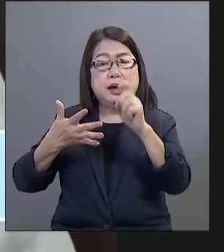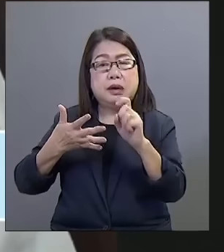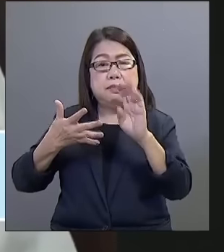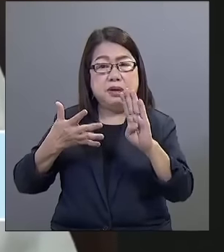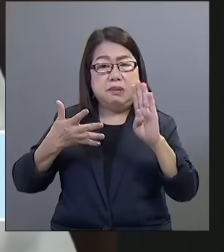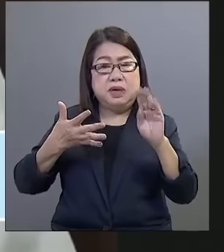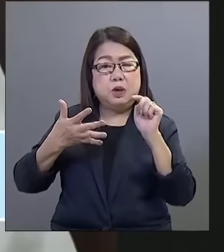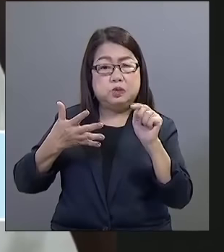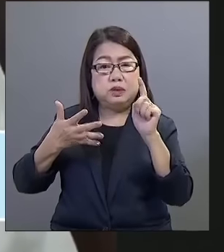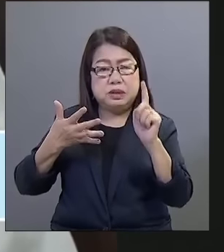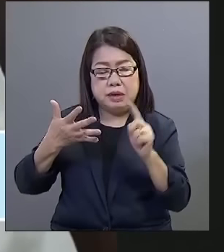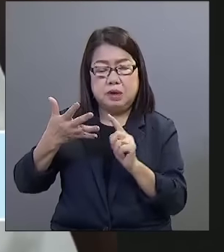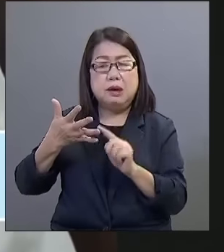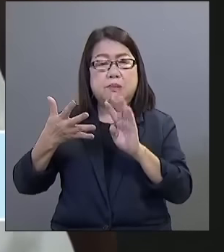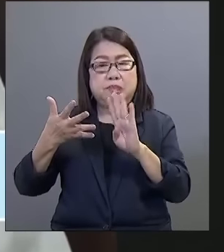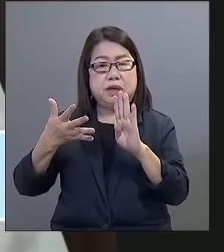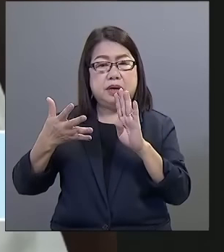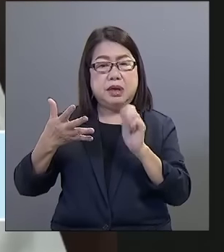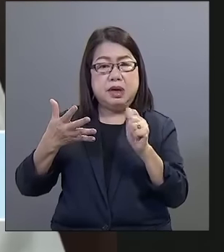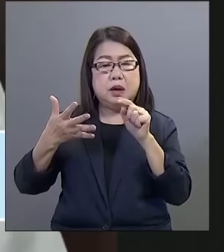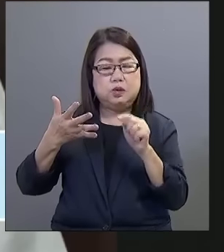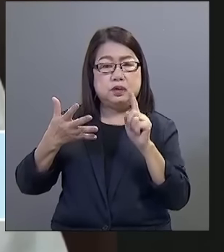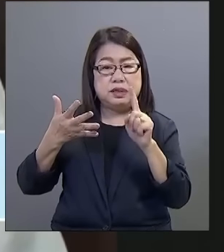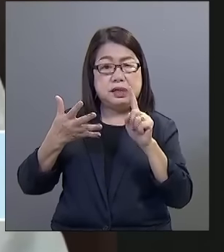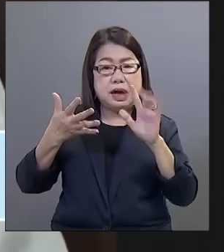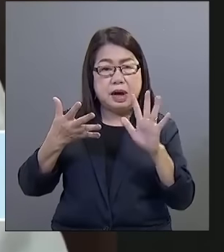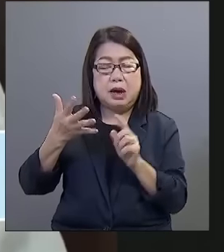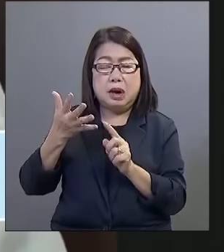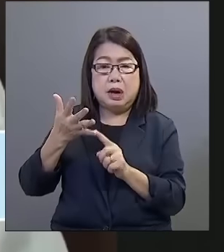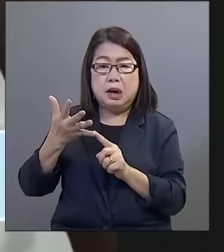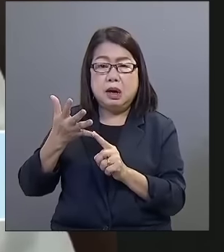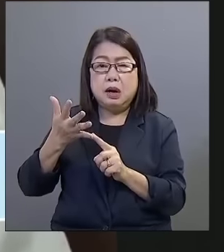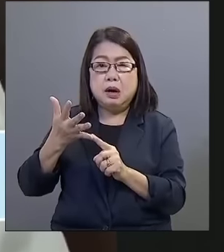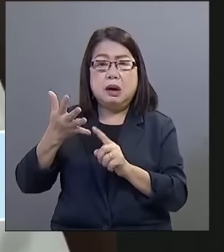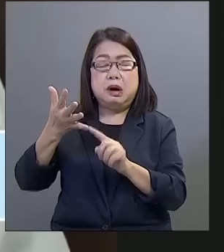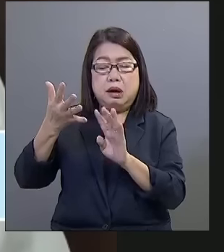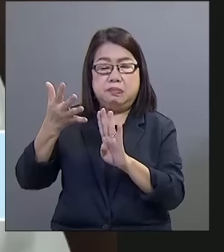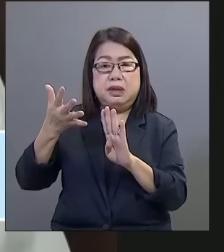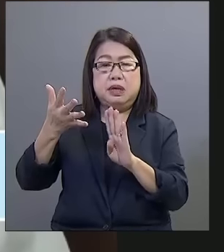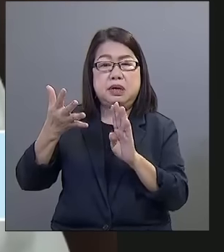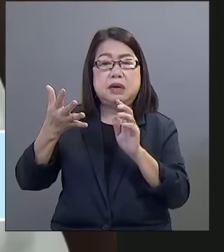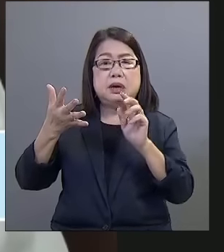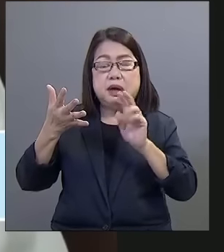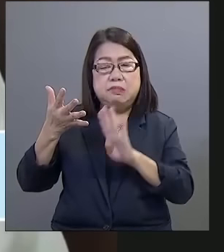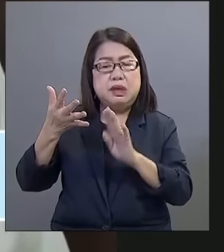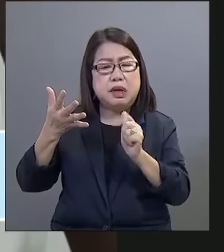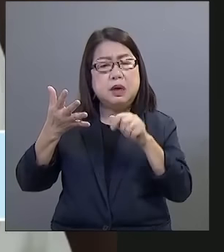ครับแล้วก็ BN.1 ฮะจากนั้นแล้วอีก3ตัวนี้จำนวนไม่มากคือ BF.7 BQ.1